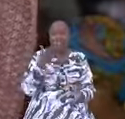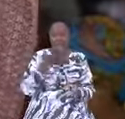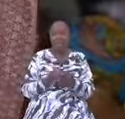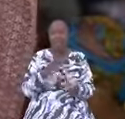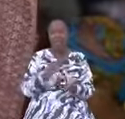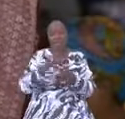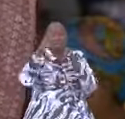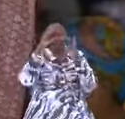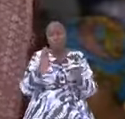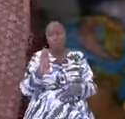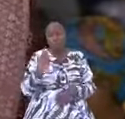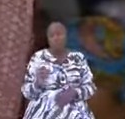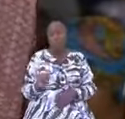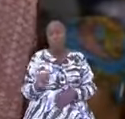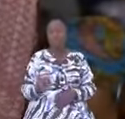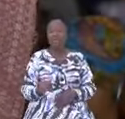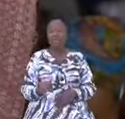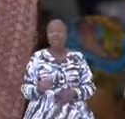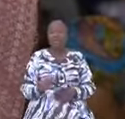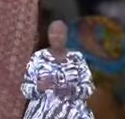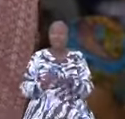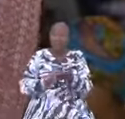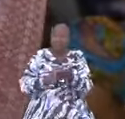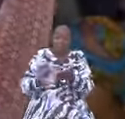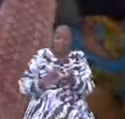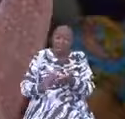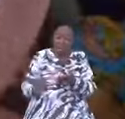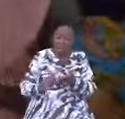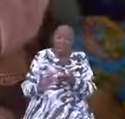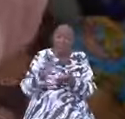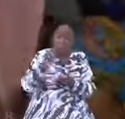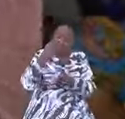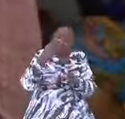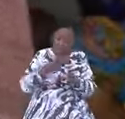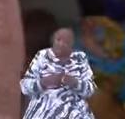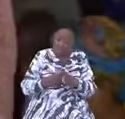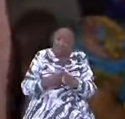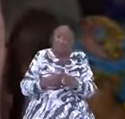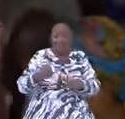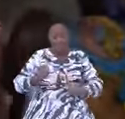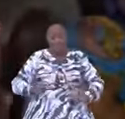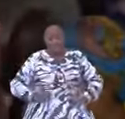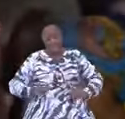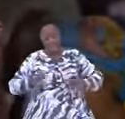tu ferais mieux donc de nous donner les informations demandées